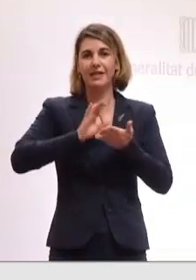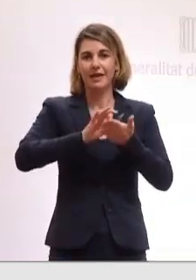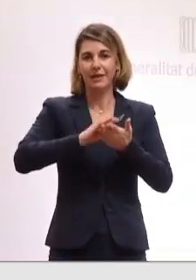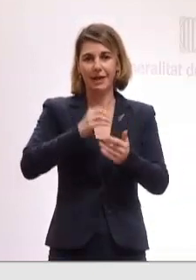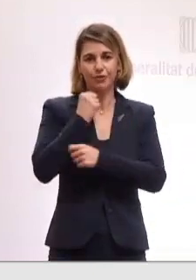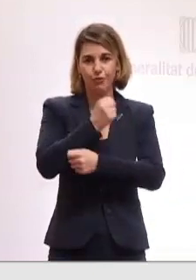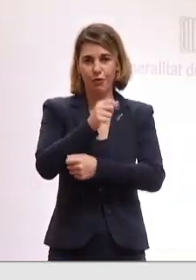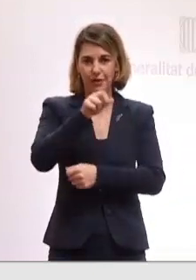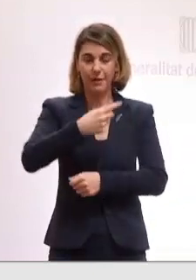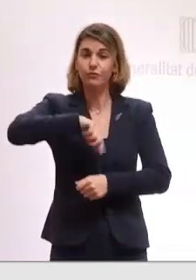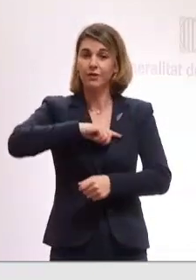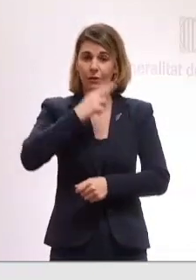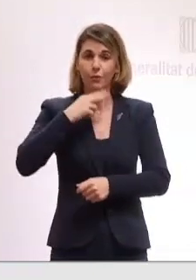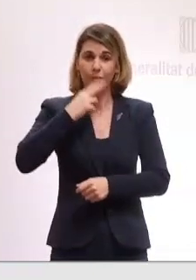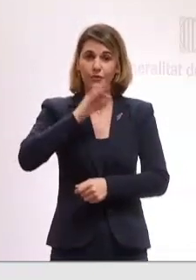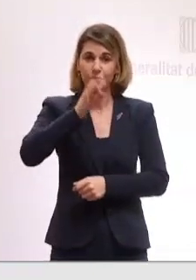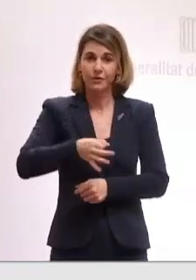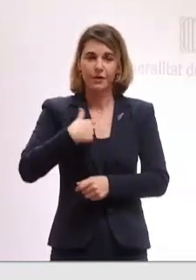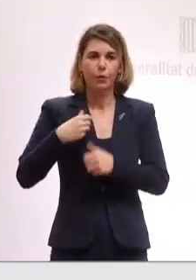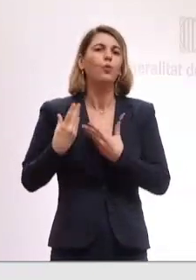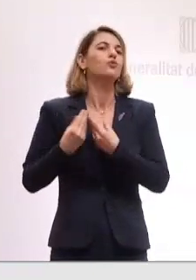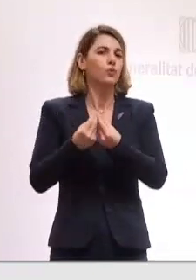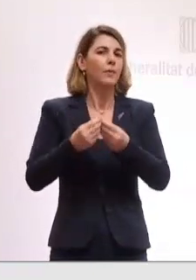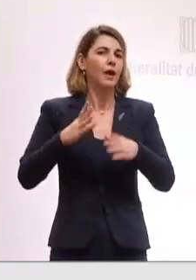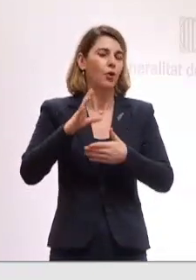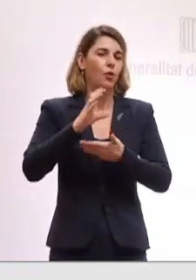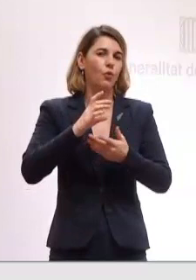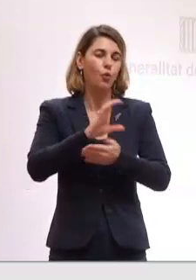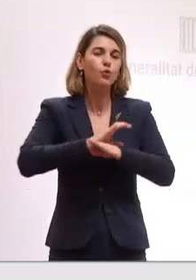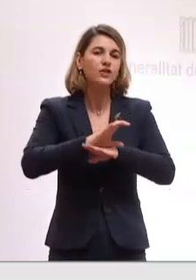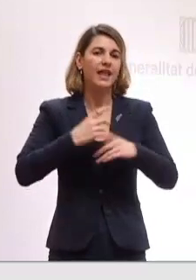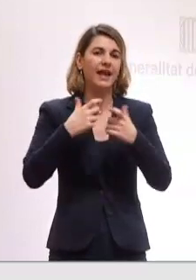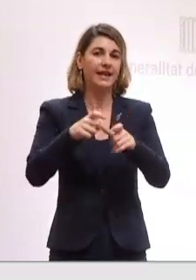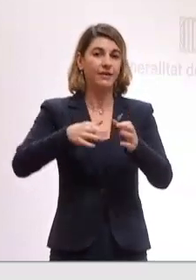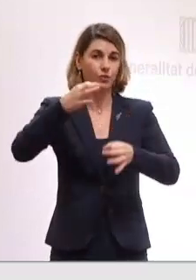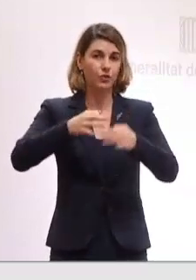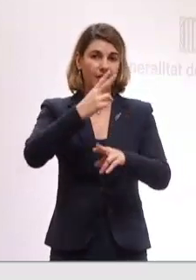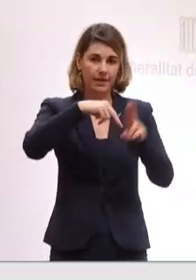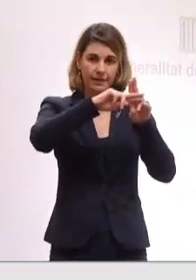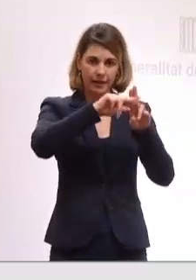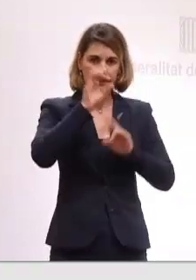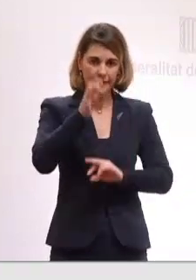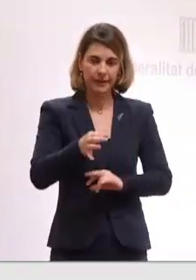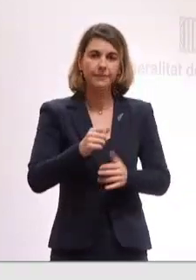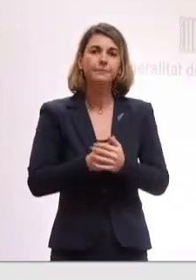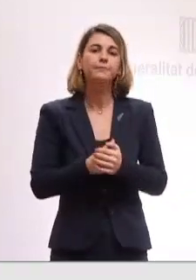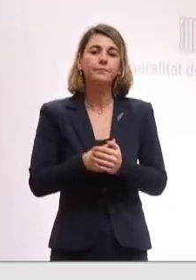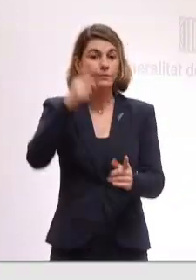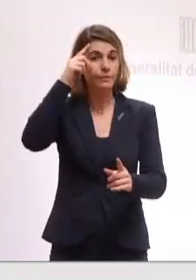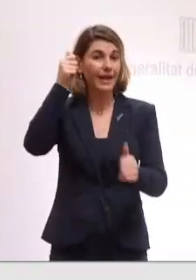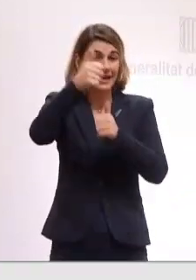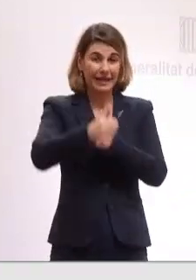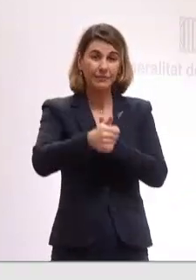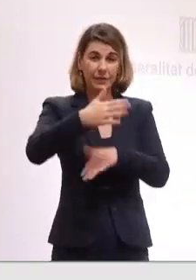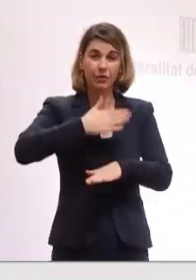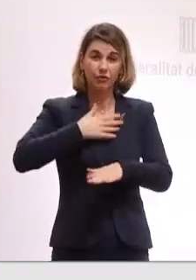tots nosaltres compromesos, conjuntament amb la Conselleria de Justícia de la Generalitat de Catalunya, amb el repte